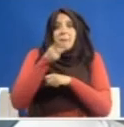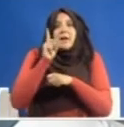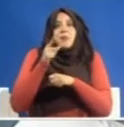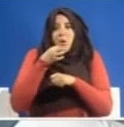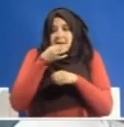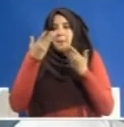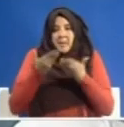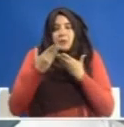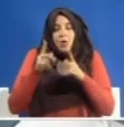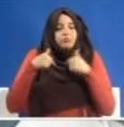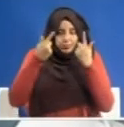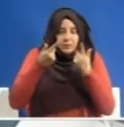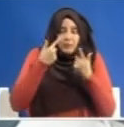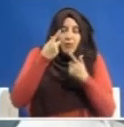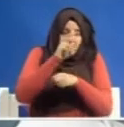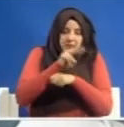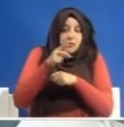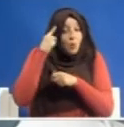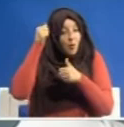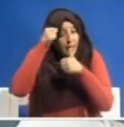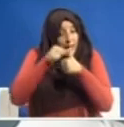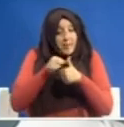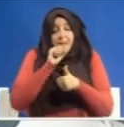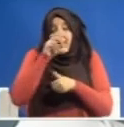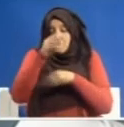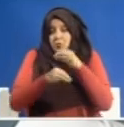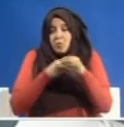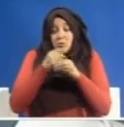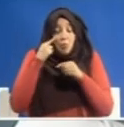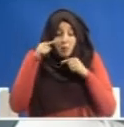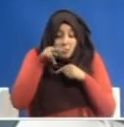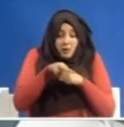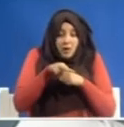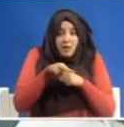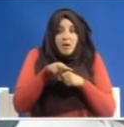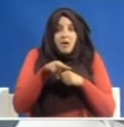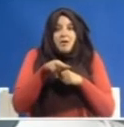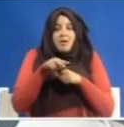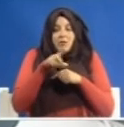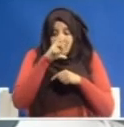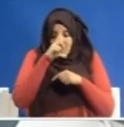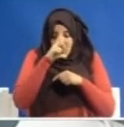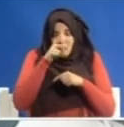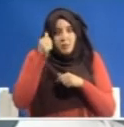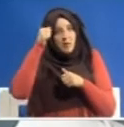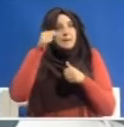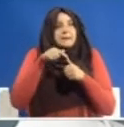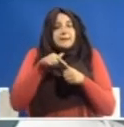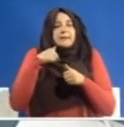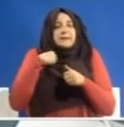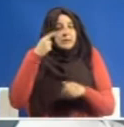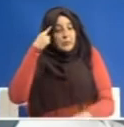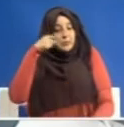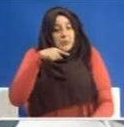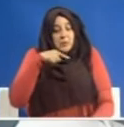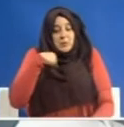فإنها تذكركم الآخرة. فالعبرة بعموم اللفظ لا بخصوص السبب. في الحديث منع